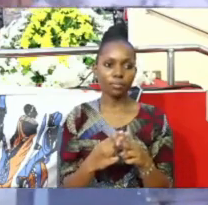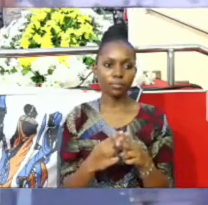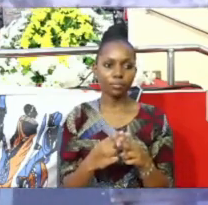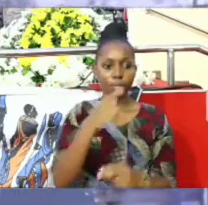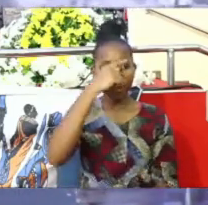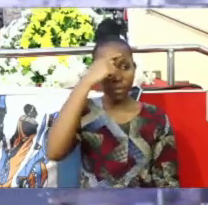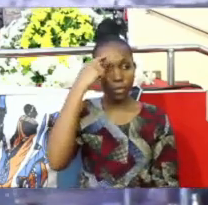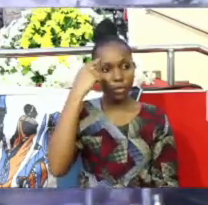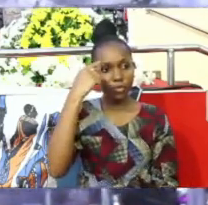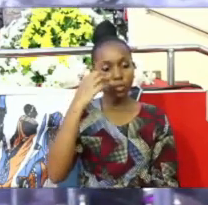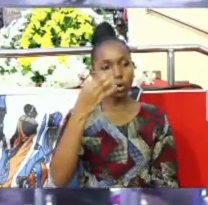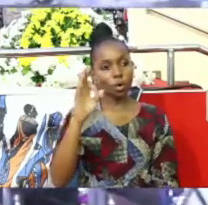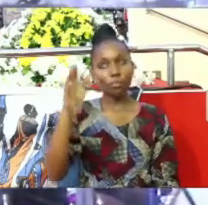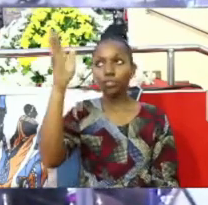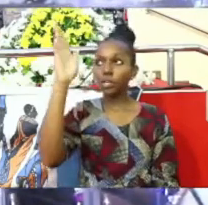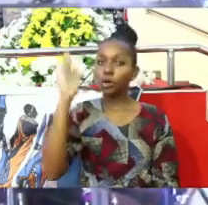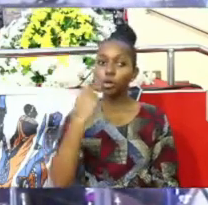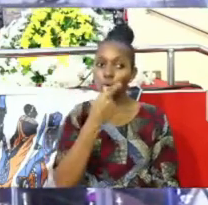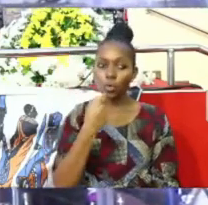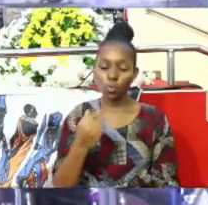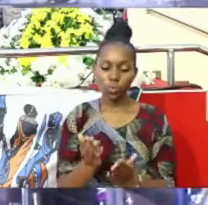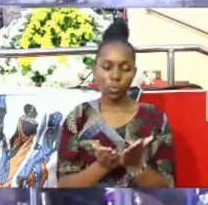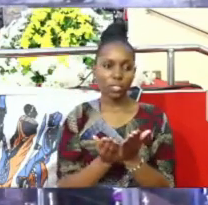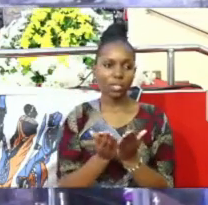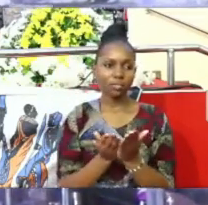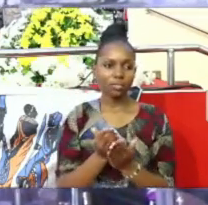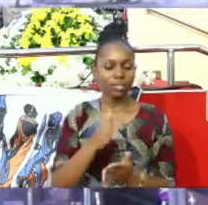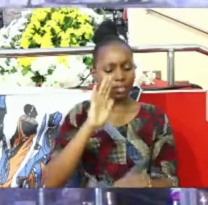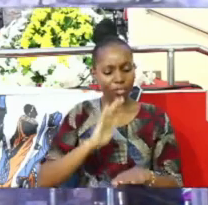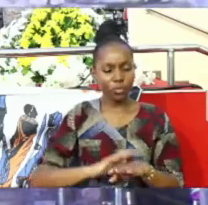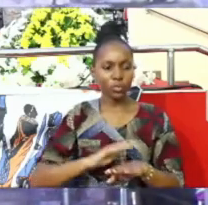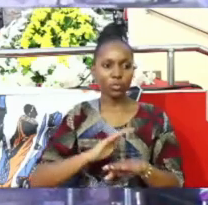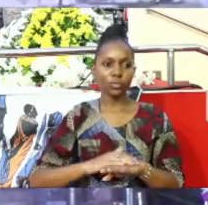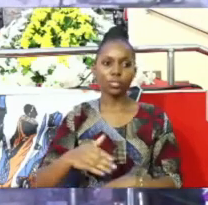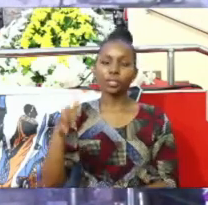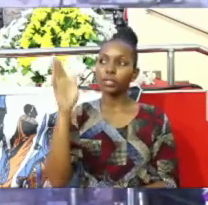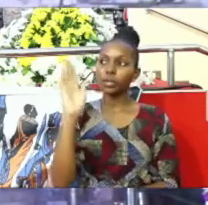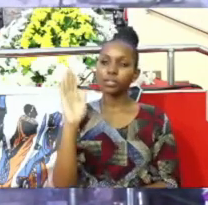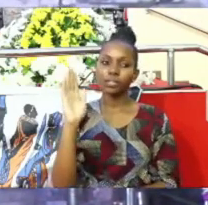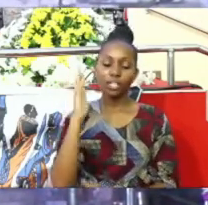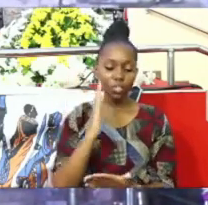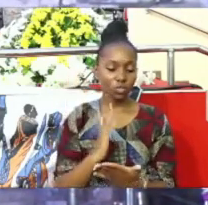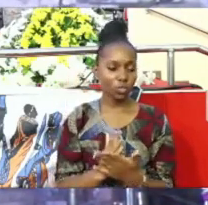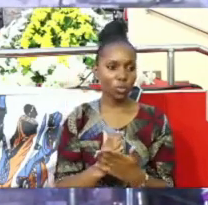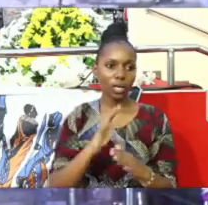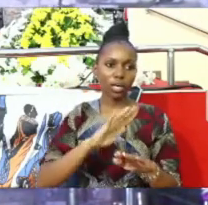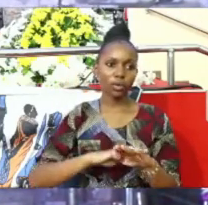the God we serve, kwa sababu Mungu tumtumikiae, is a good God. Ni Mungu mzuri. Is a good God. Ni Mungu